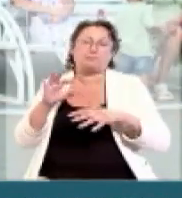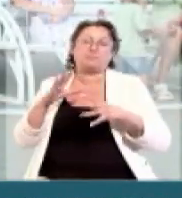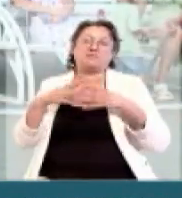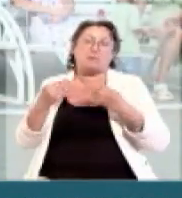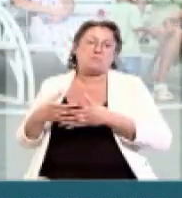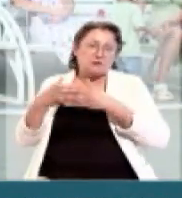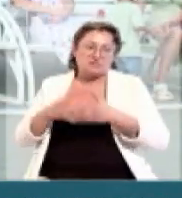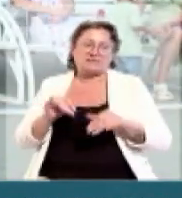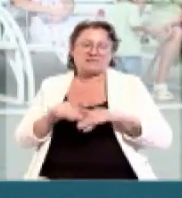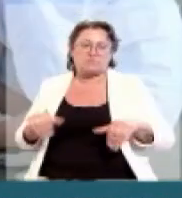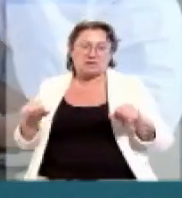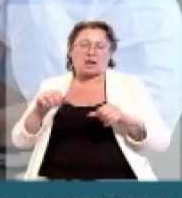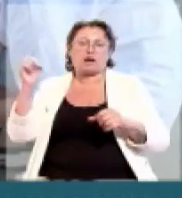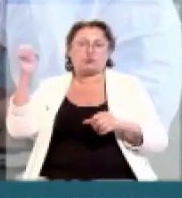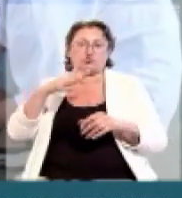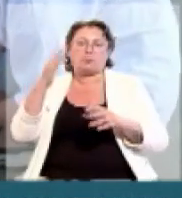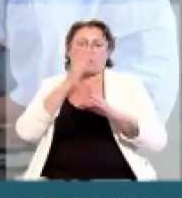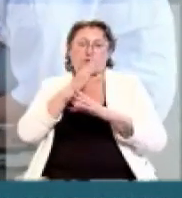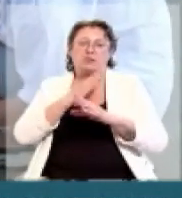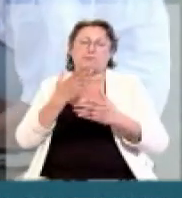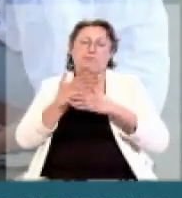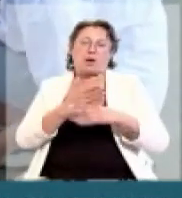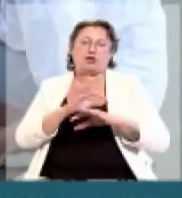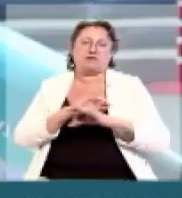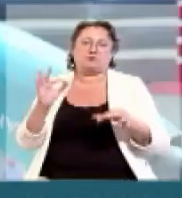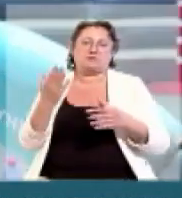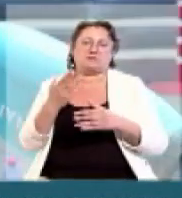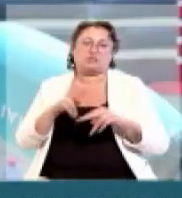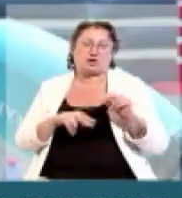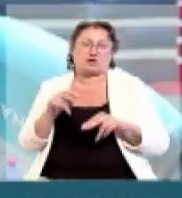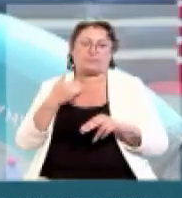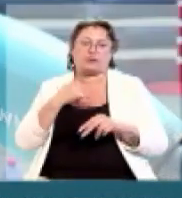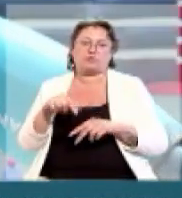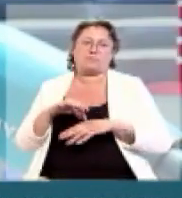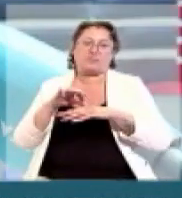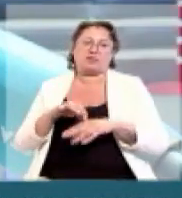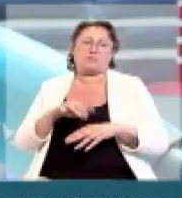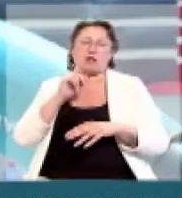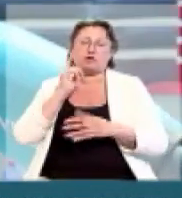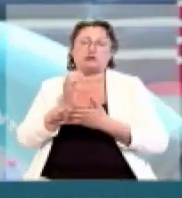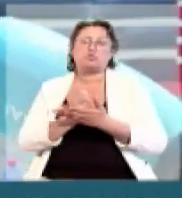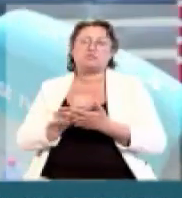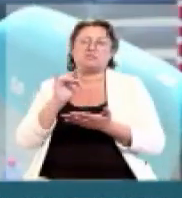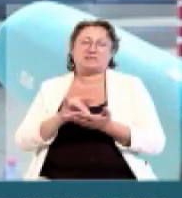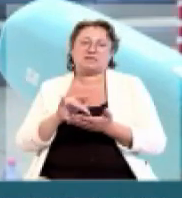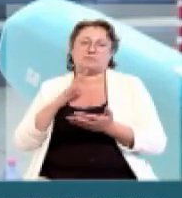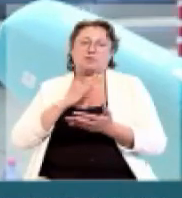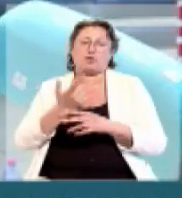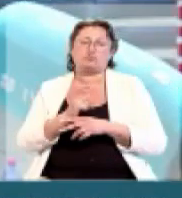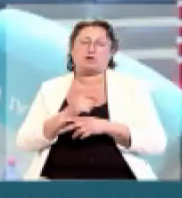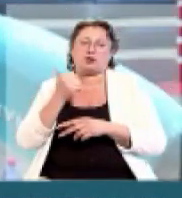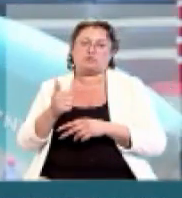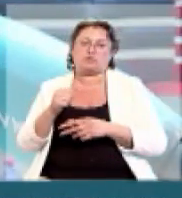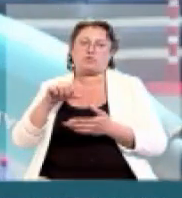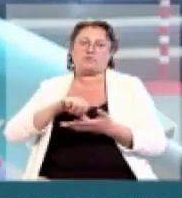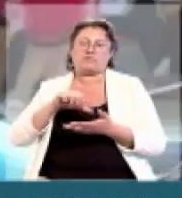детей. А солнечная погода способствовала отличному настроению. Меня сюда пригласил молодежный ресурсный центр. Мы очень хорошо